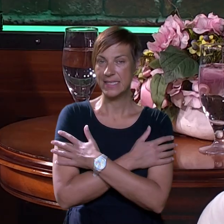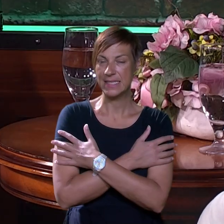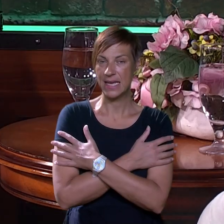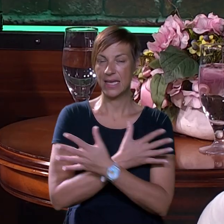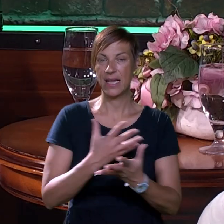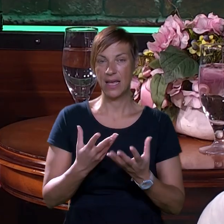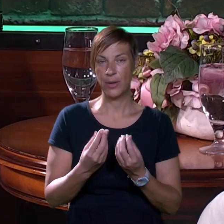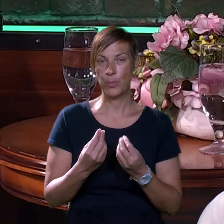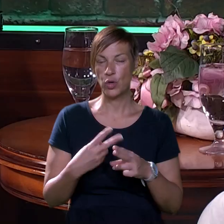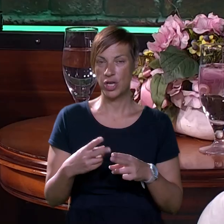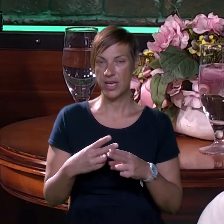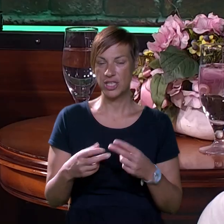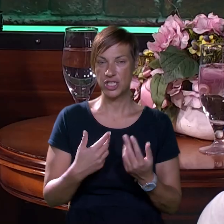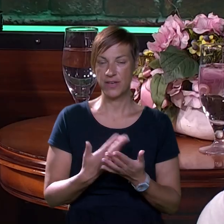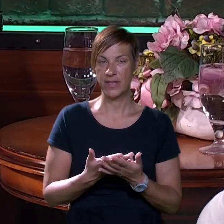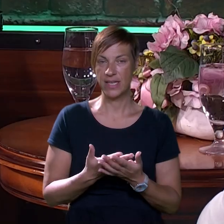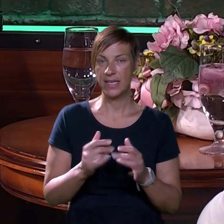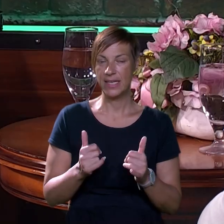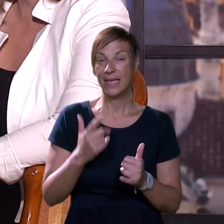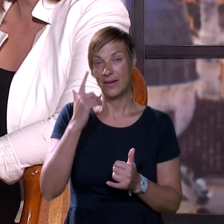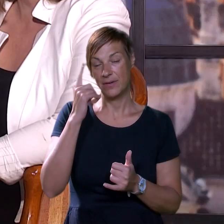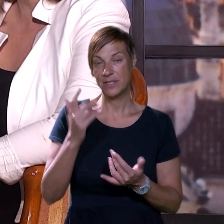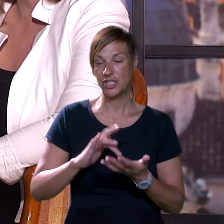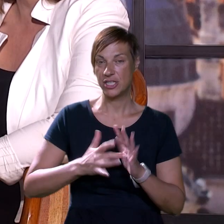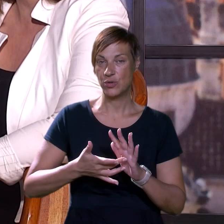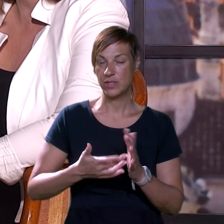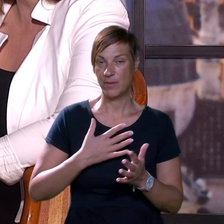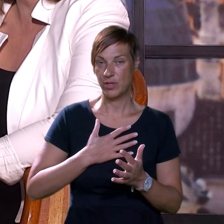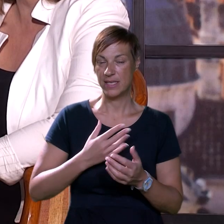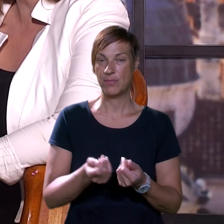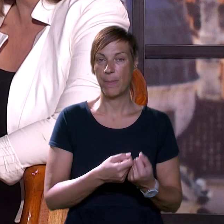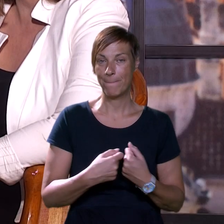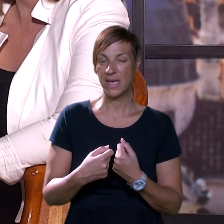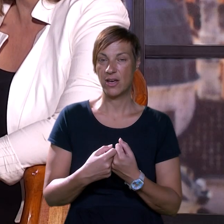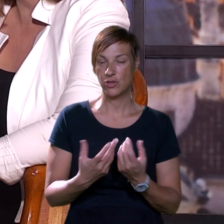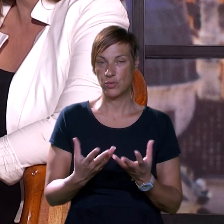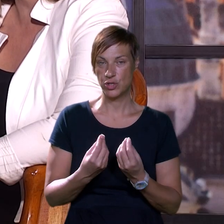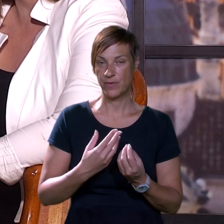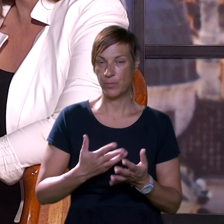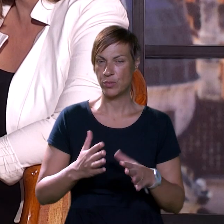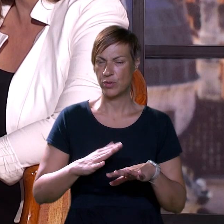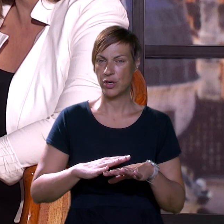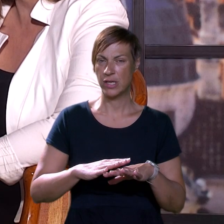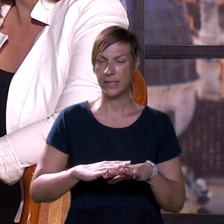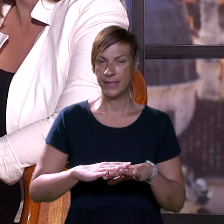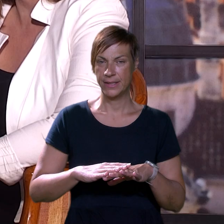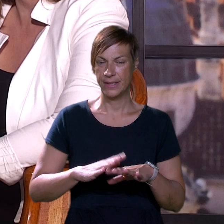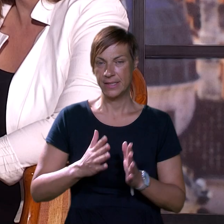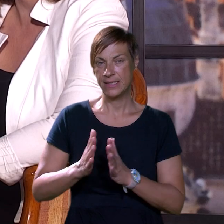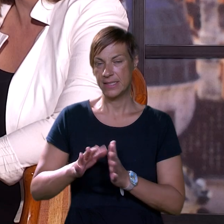Zagrljaj puno toga rješava. A je li vam se onda čini samo u tome da smo i mi kao društvo u puno segmenata nekad